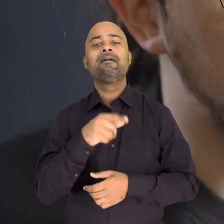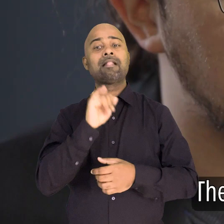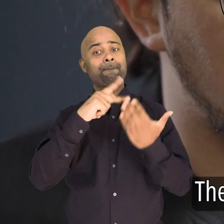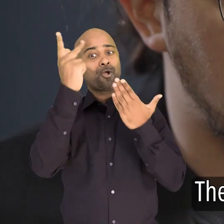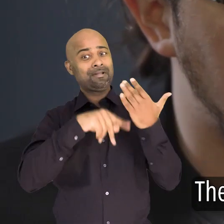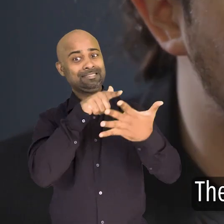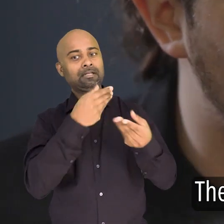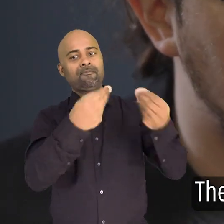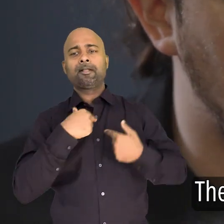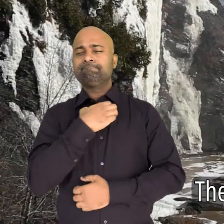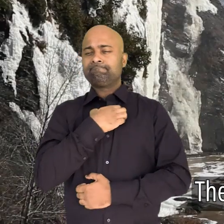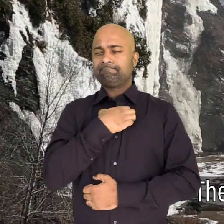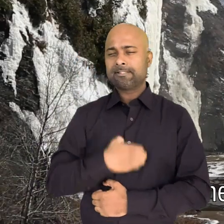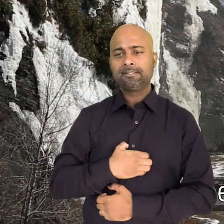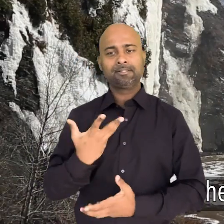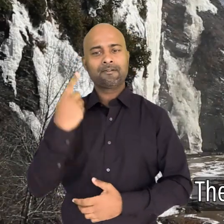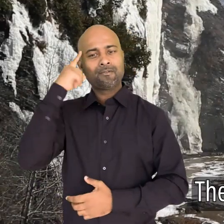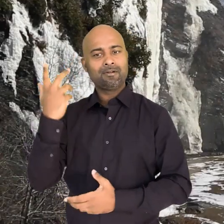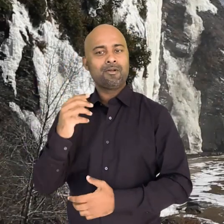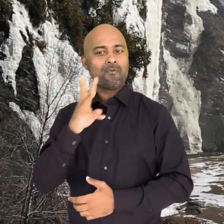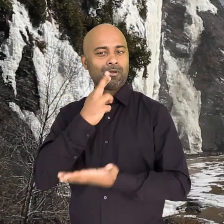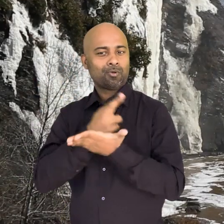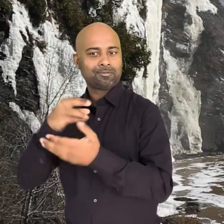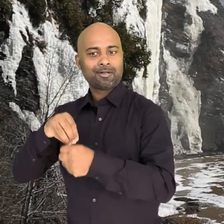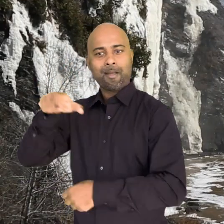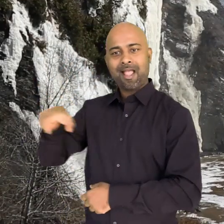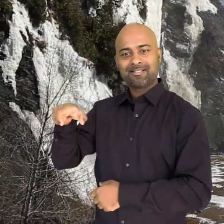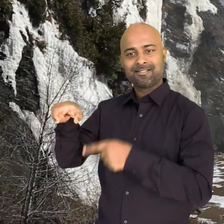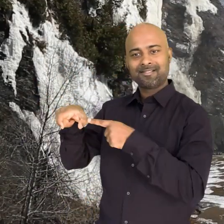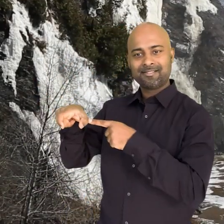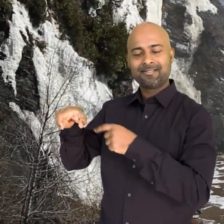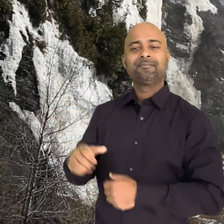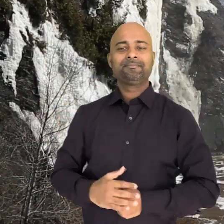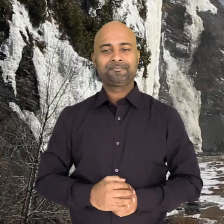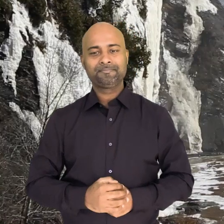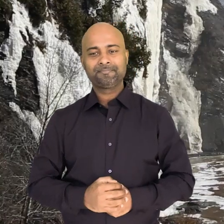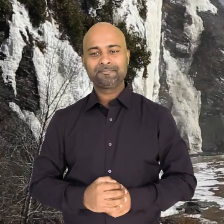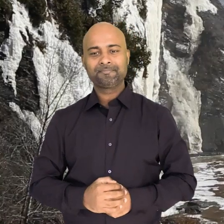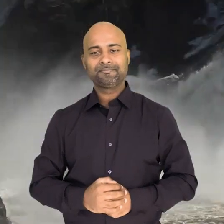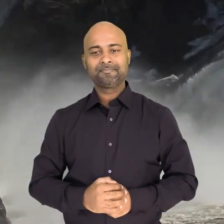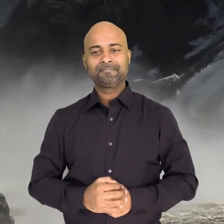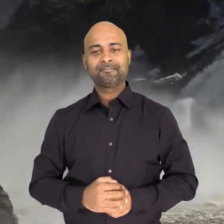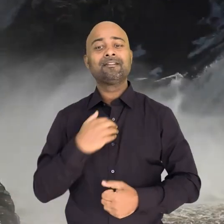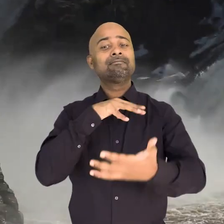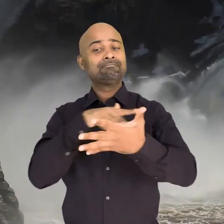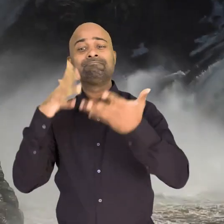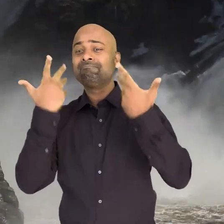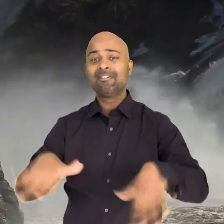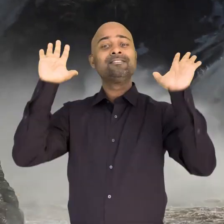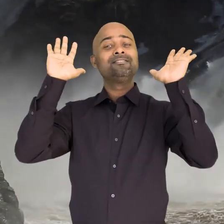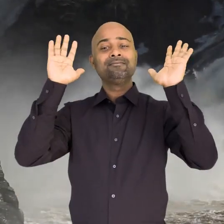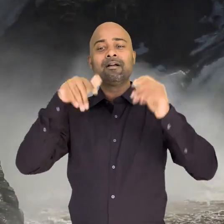l'eau. La technique m'avait vraiment donné cette passion-là de notre ressource hydrique au Québec. Là. Puis j'ai